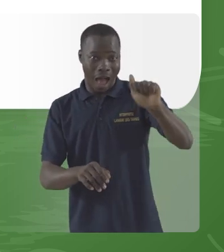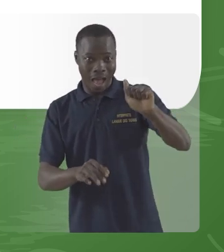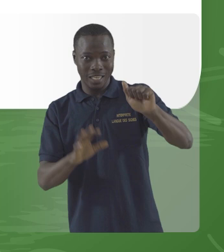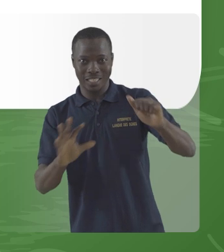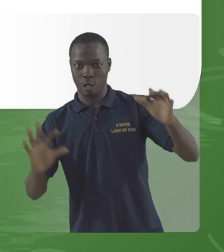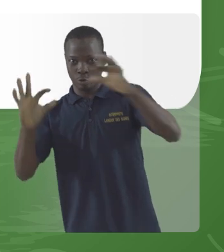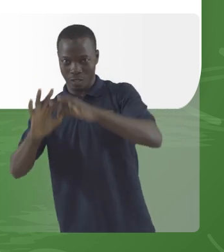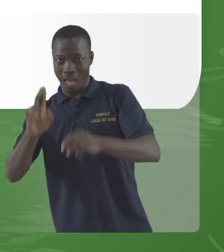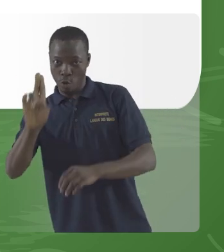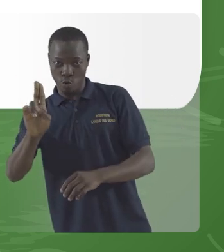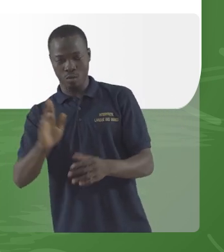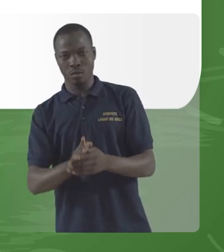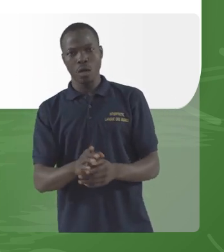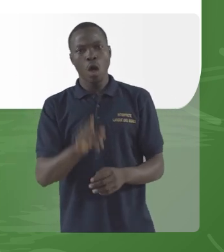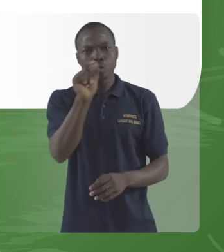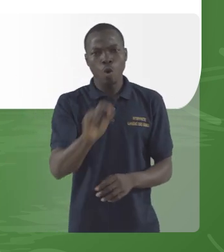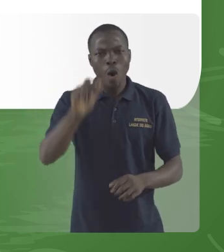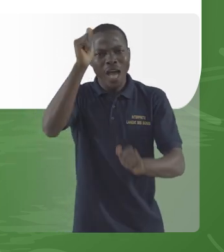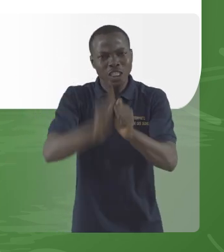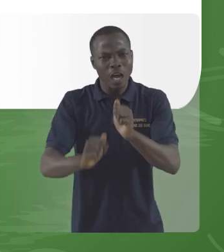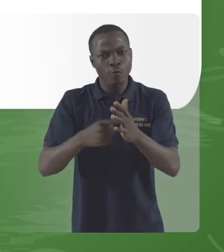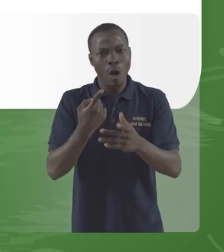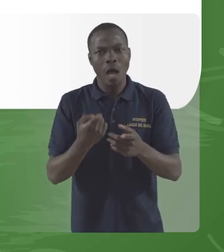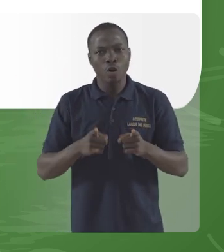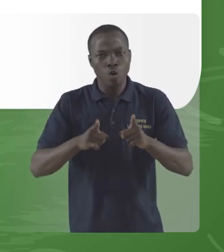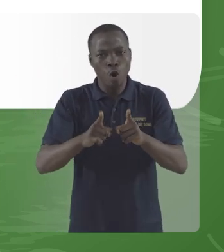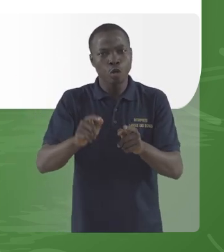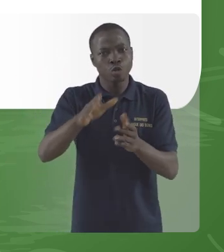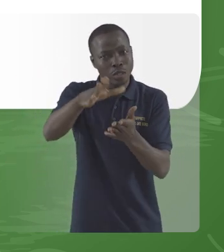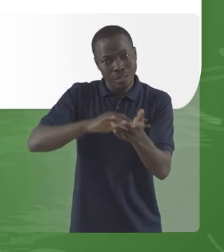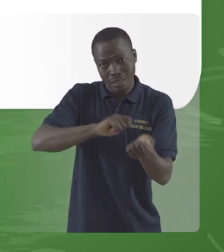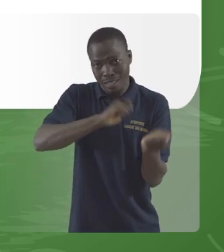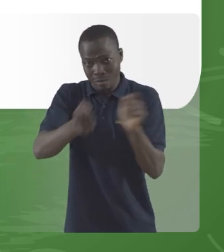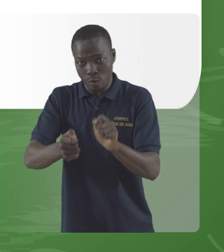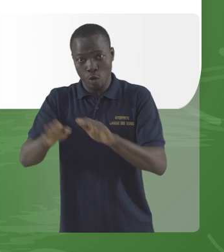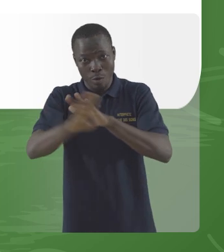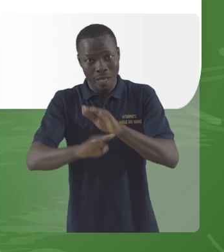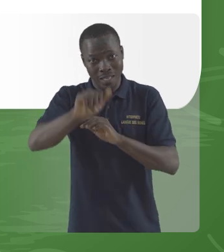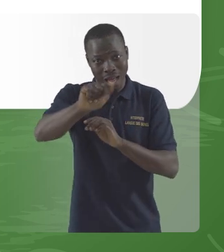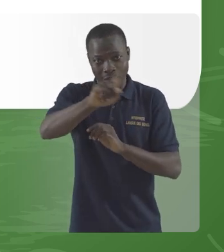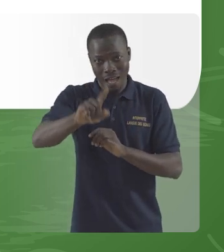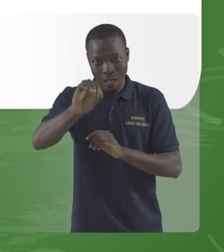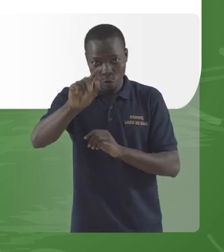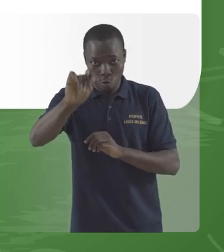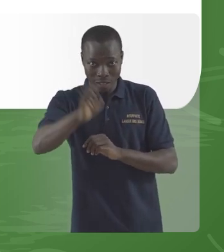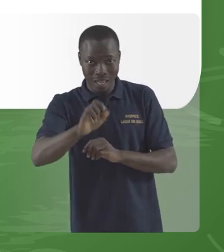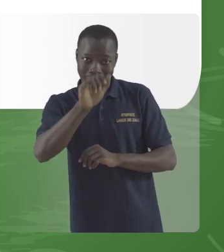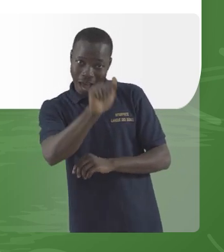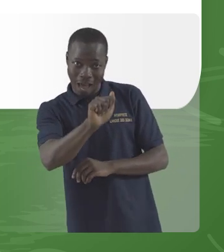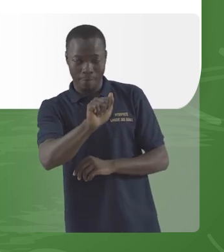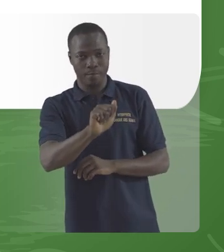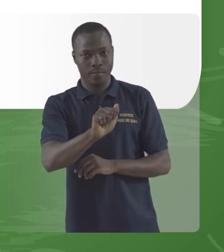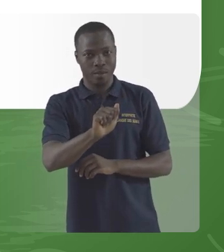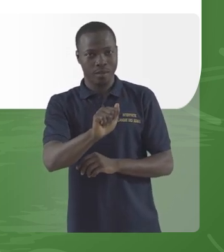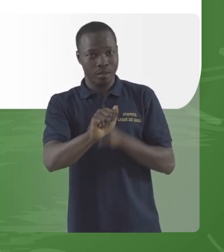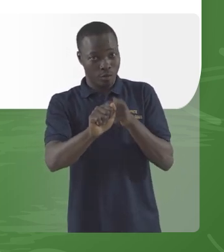U. Donc, à chaque fois que nous verrons lors d'une transcription une base azotée A, cette